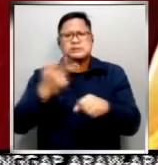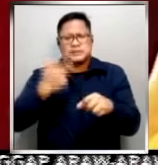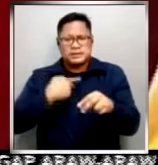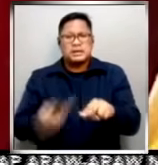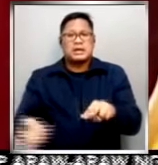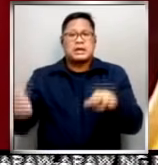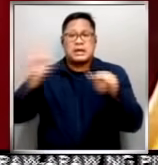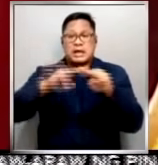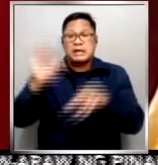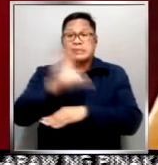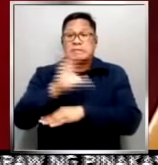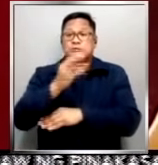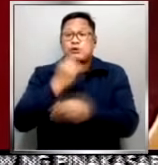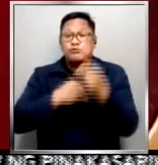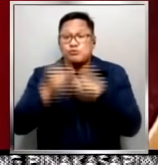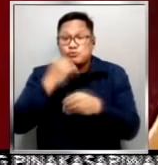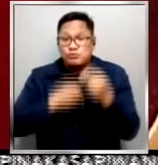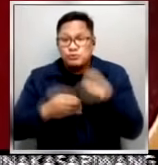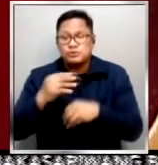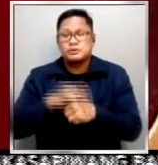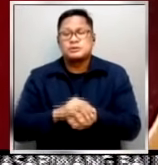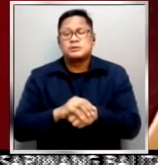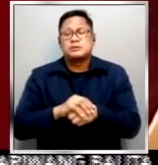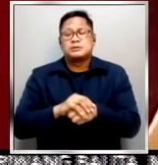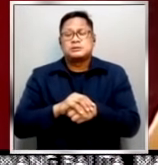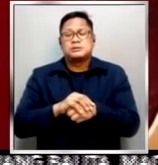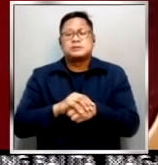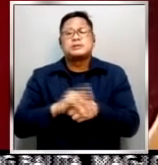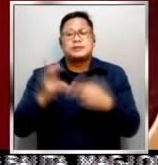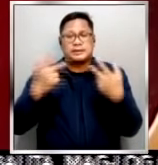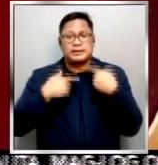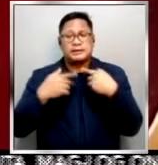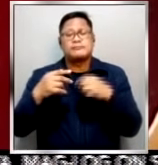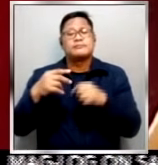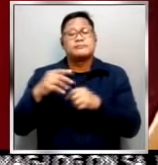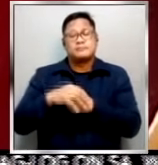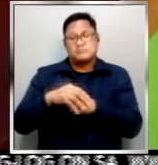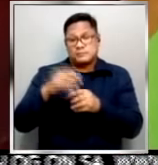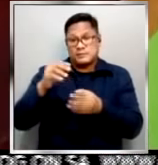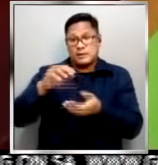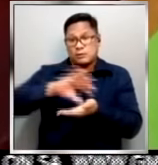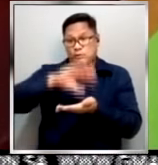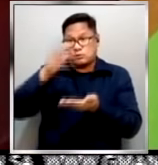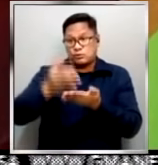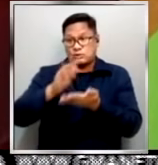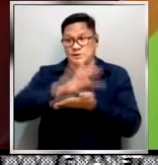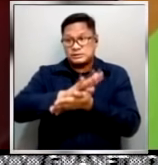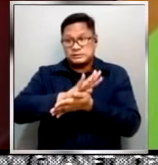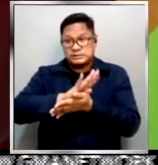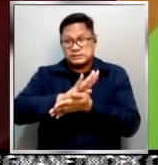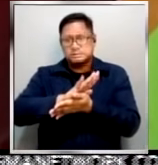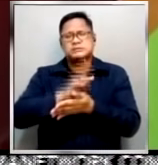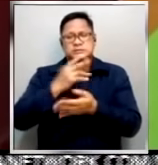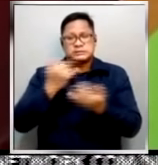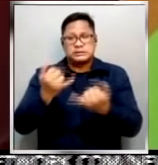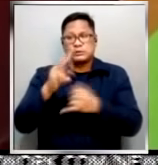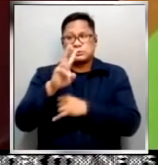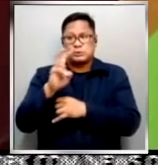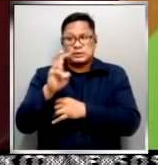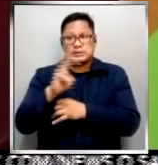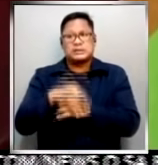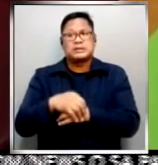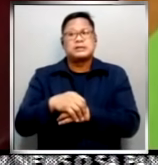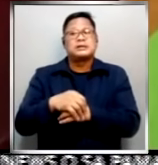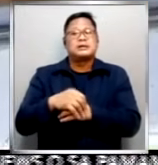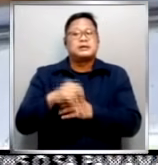items. Ang 350 grams na queso de bola, mahigit 200 pesos. 309 to 422 pesos ang